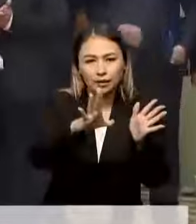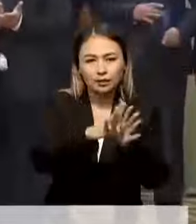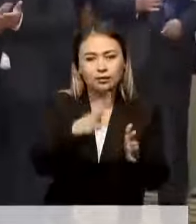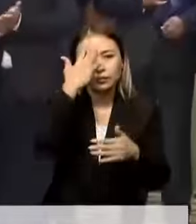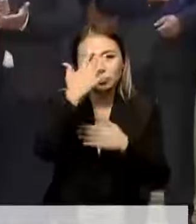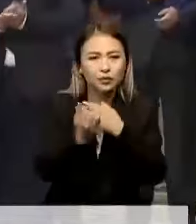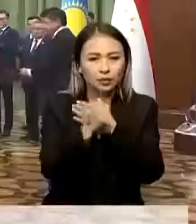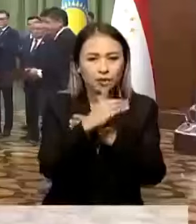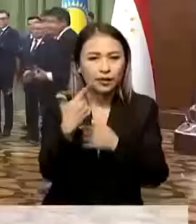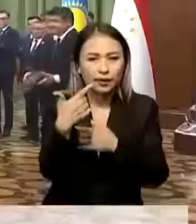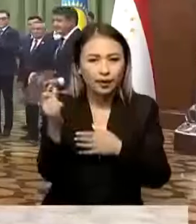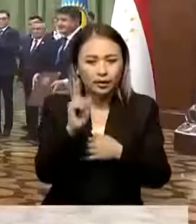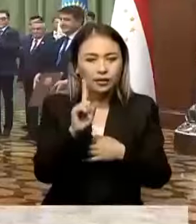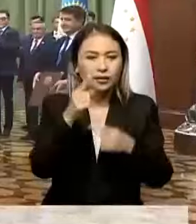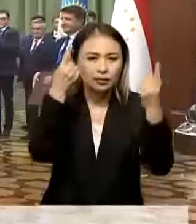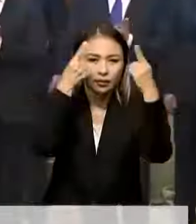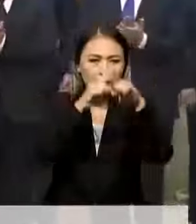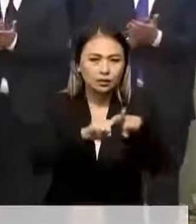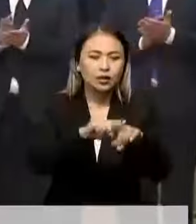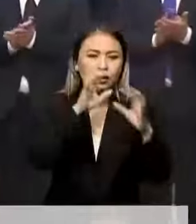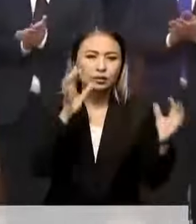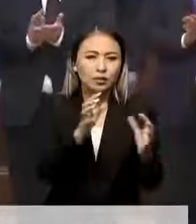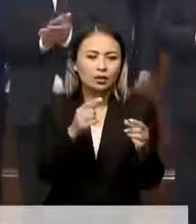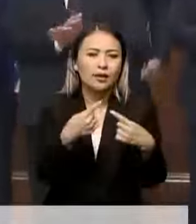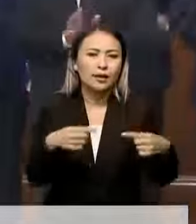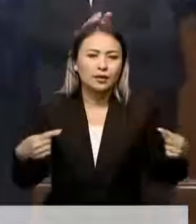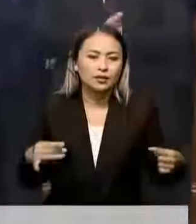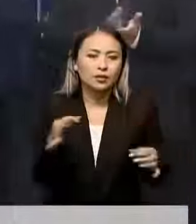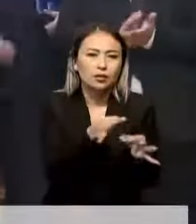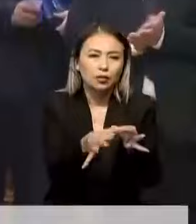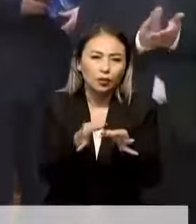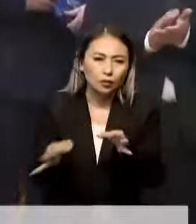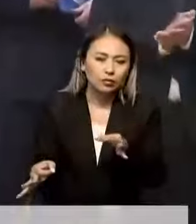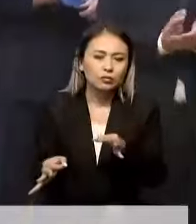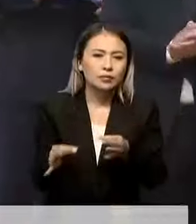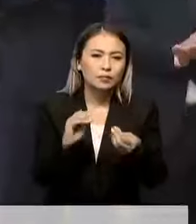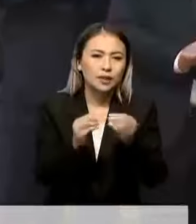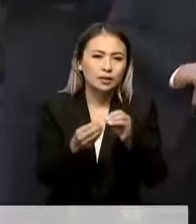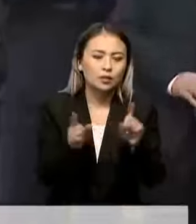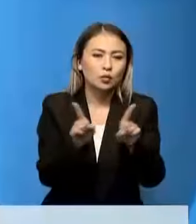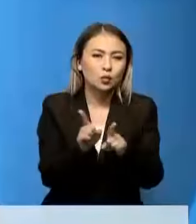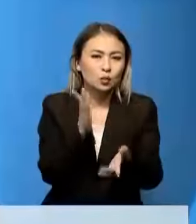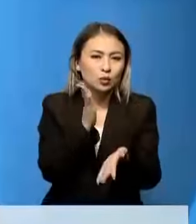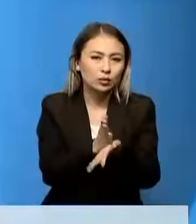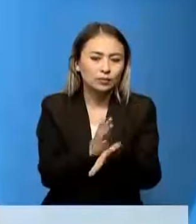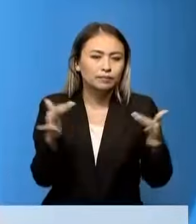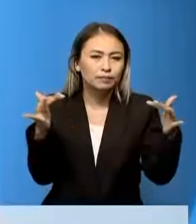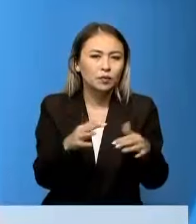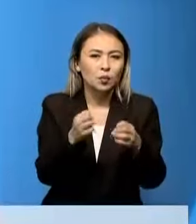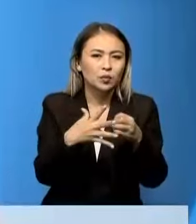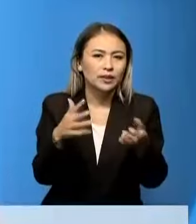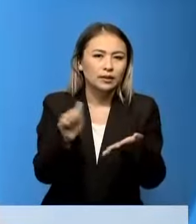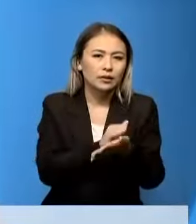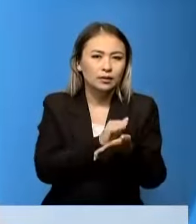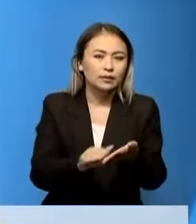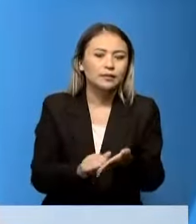ауыл шаруашылығы, цифрлық технологиялар, метрология сақты салалармен қатар өңіраралық ынтымақтастық мәселелерінде қамтиды. Жиыны 15 құжат.